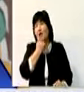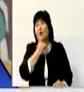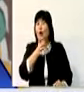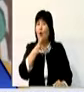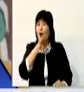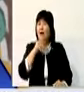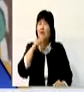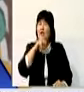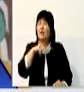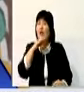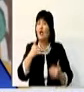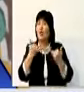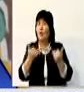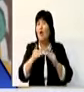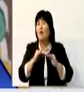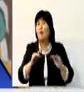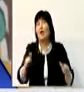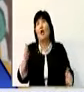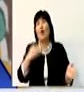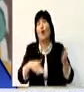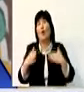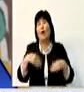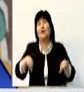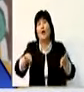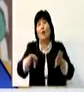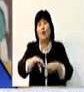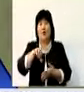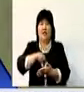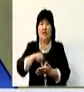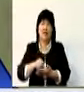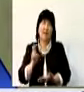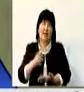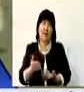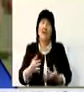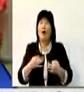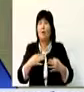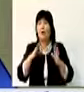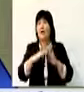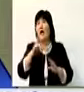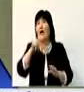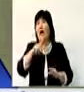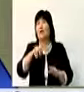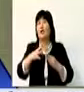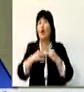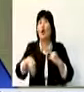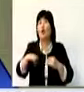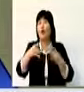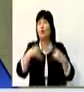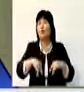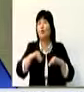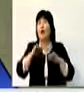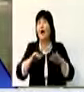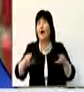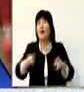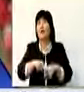уақыттарыңды бөліп, балаларымыздың қуанышына ортақтасып келіп атқан. Мереке аясында Қазалы топырағының тумалары арасында